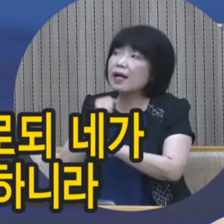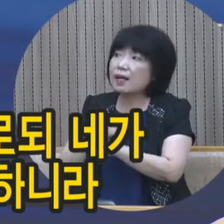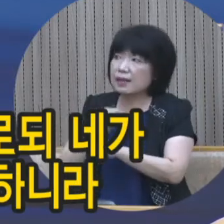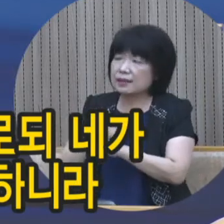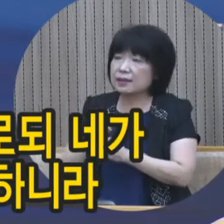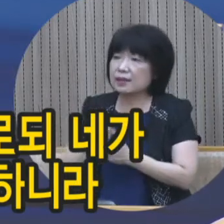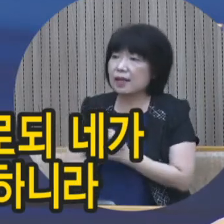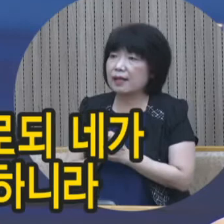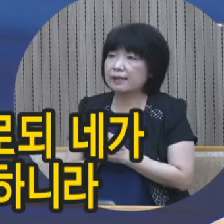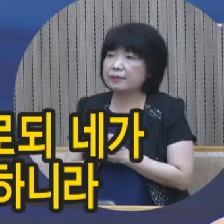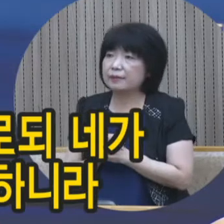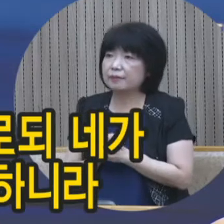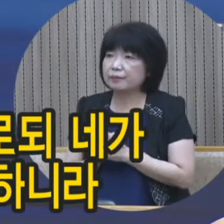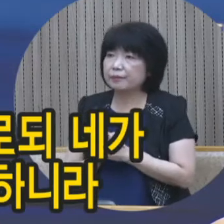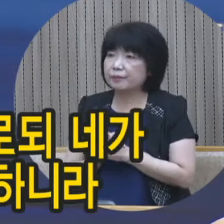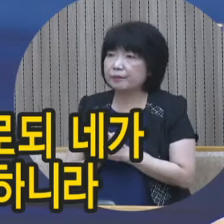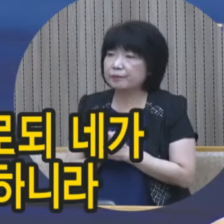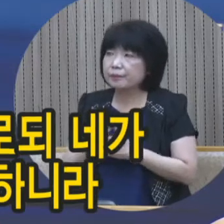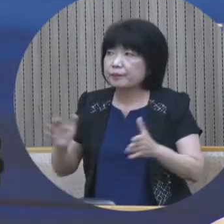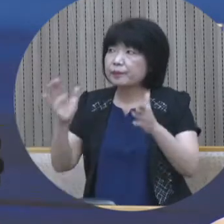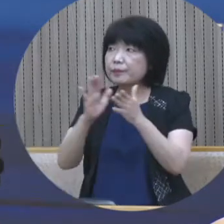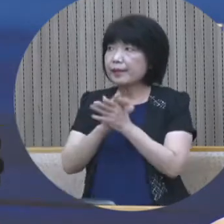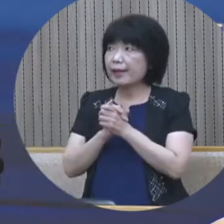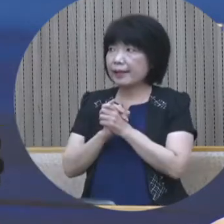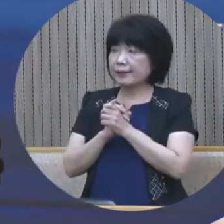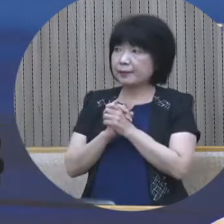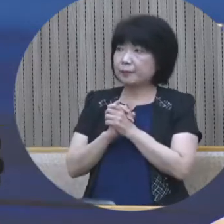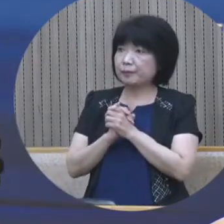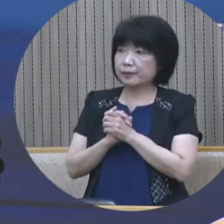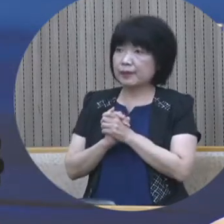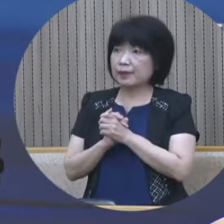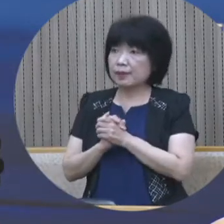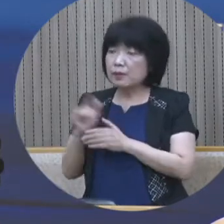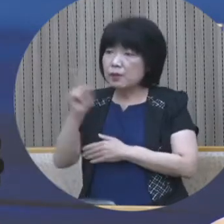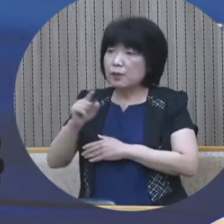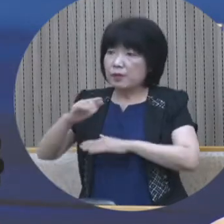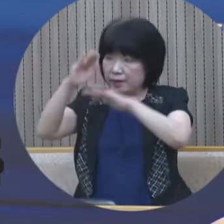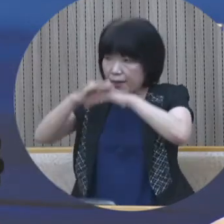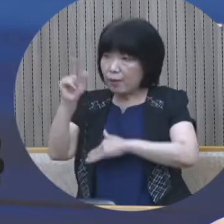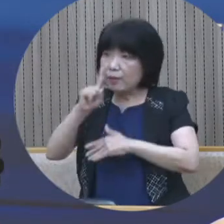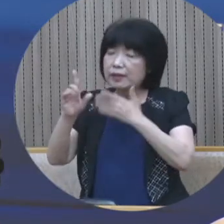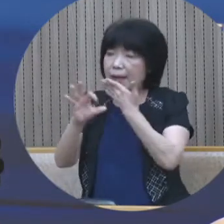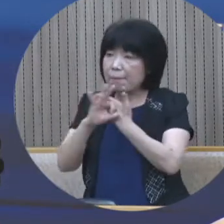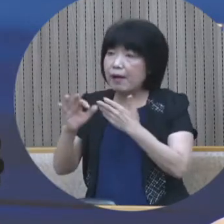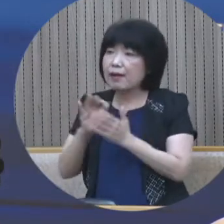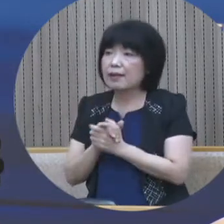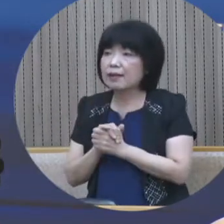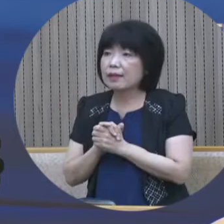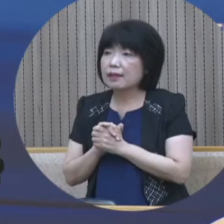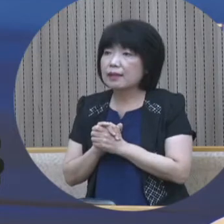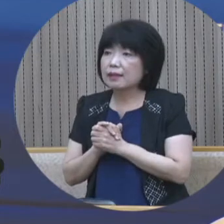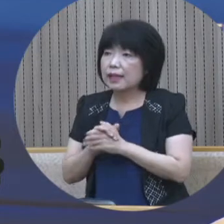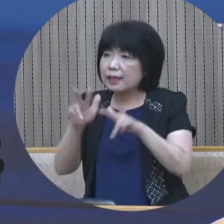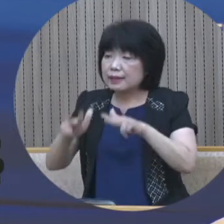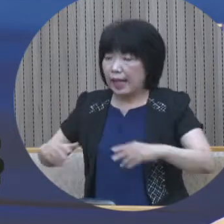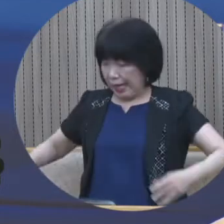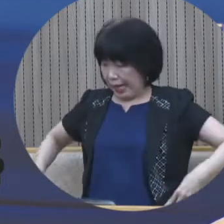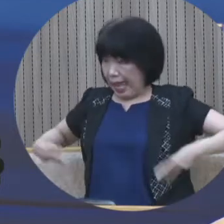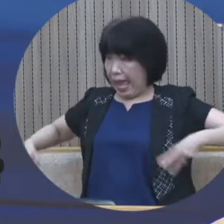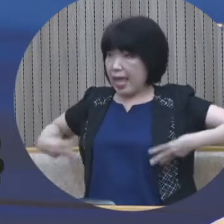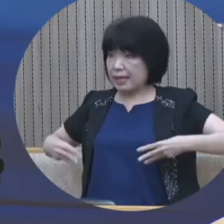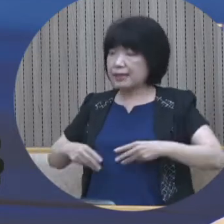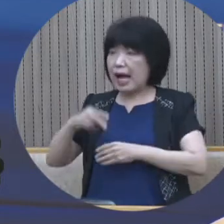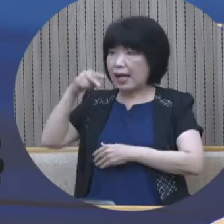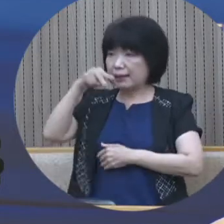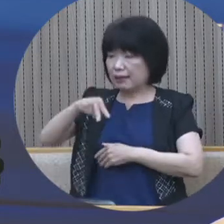못하리라 하니라. 아멘. 자, 이게 지금 무슨 말이냐면 지금 엘리사